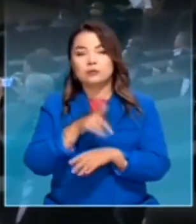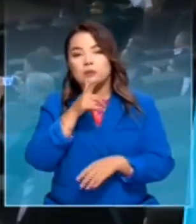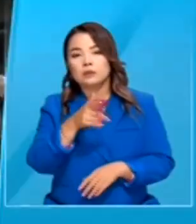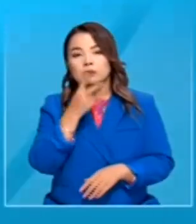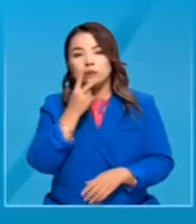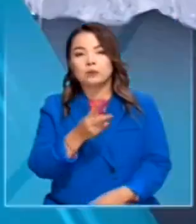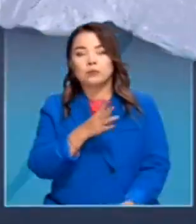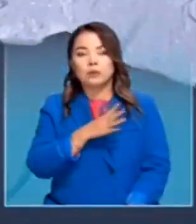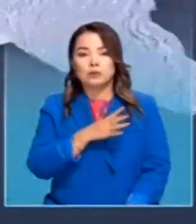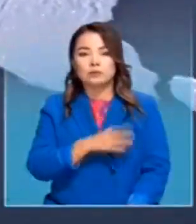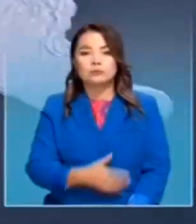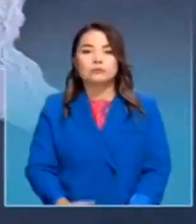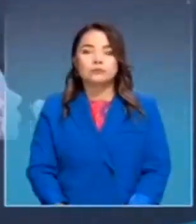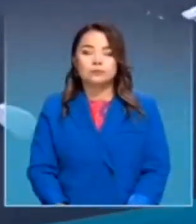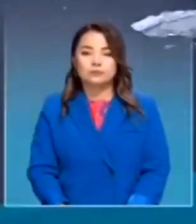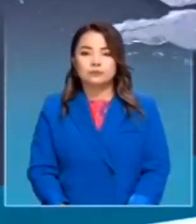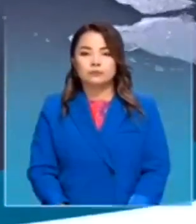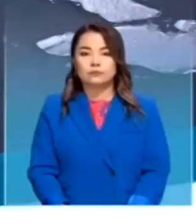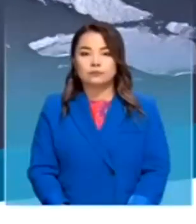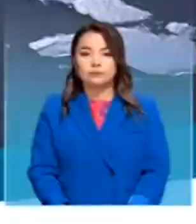тамашалаған.